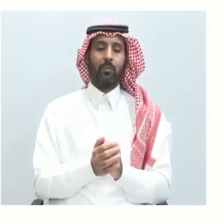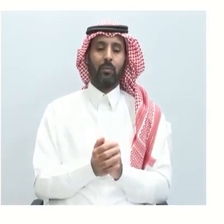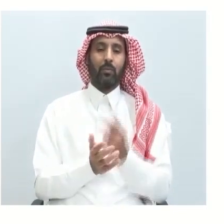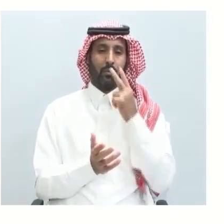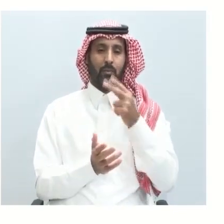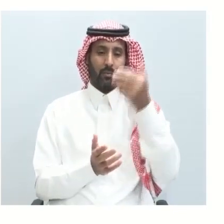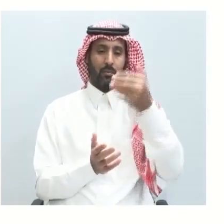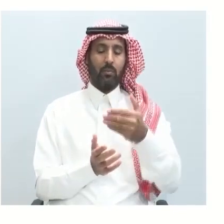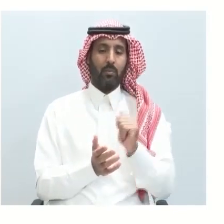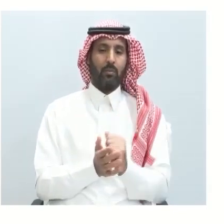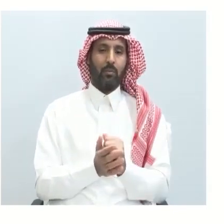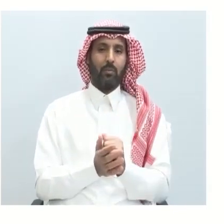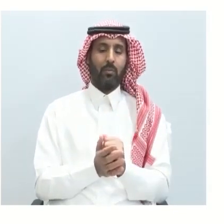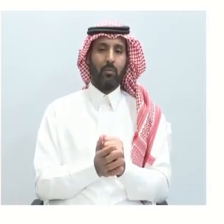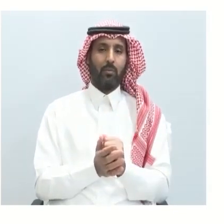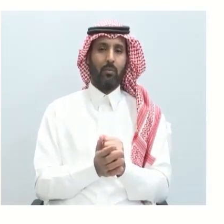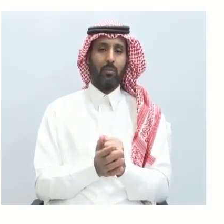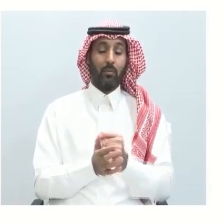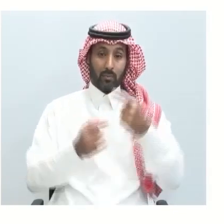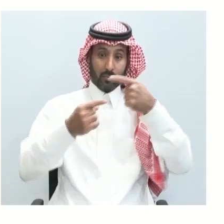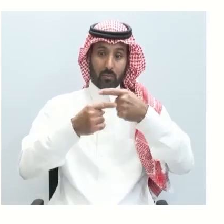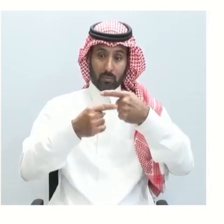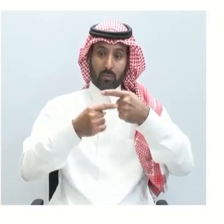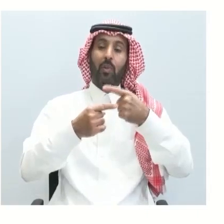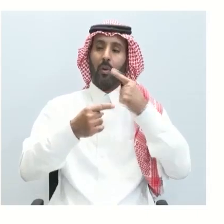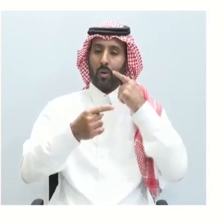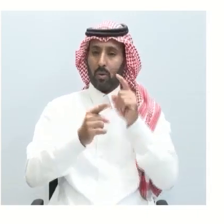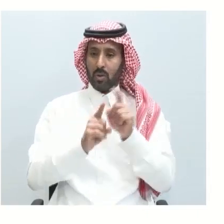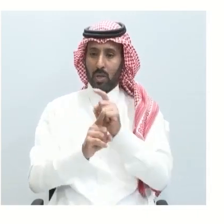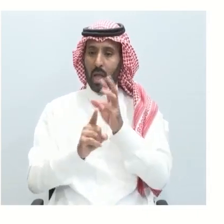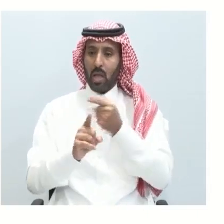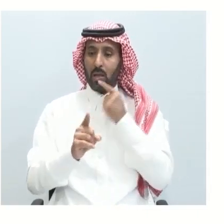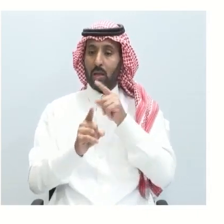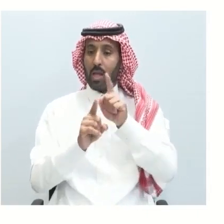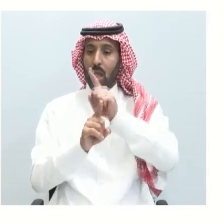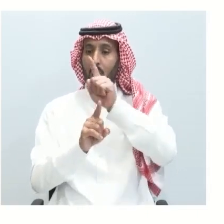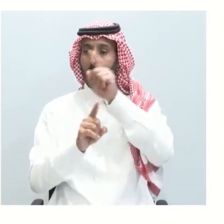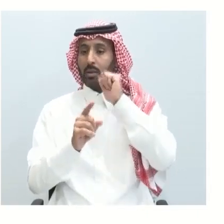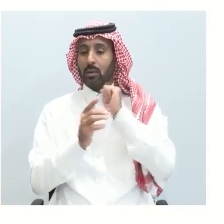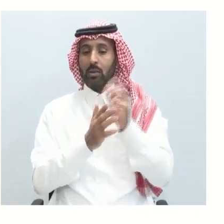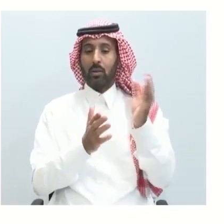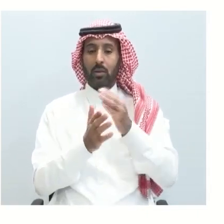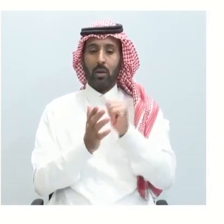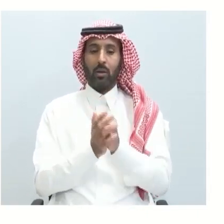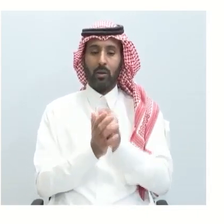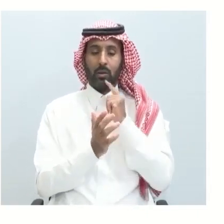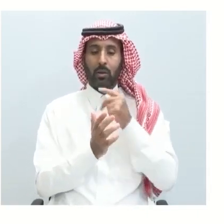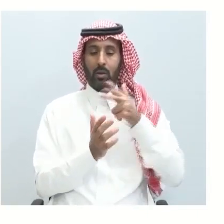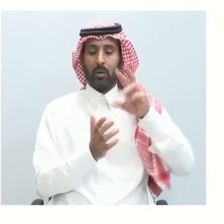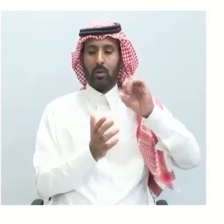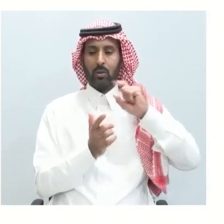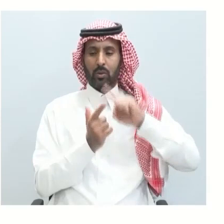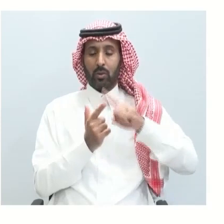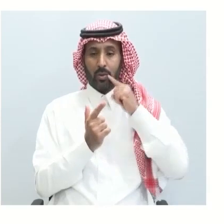لاحظ معي اذا غاز يوديد الهيدروجين عن تفاعل